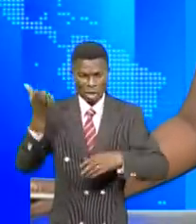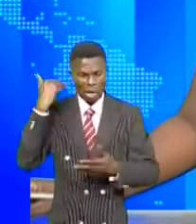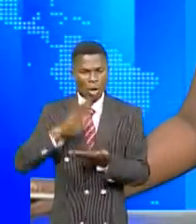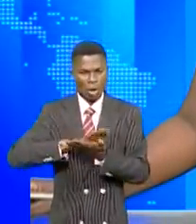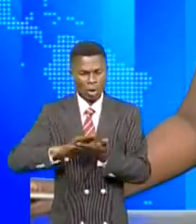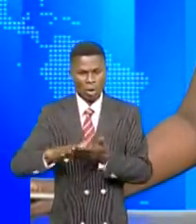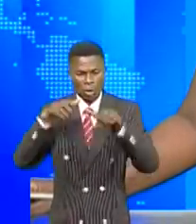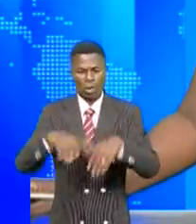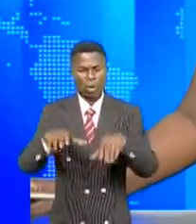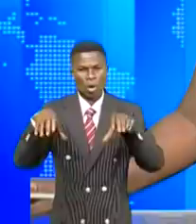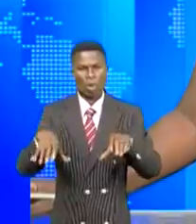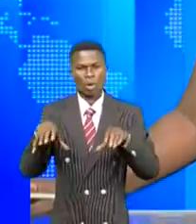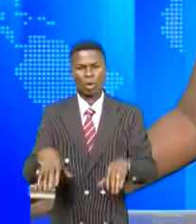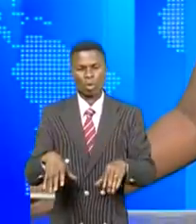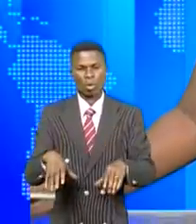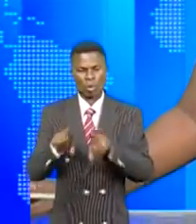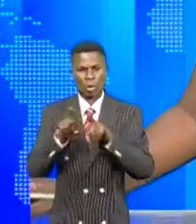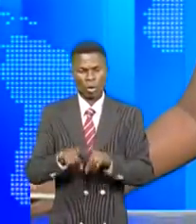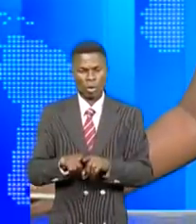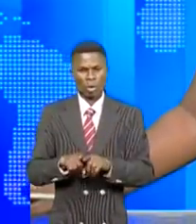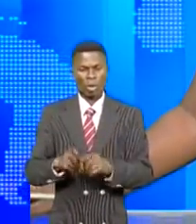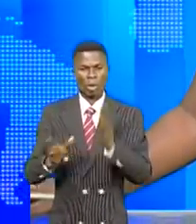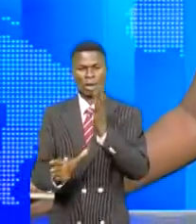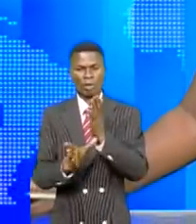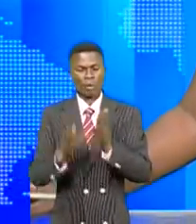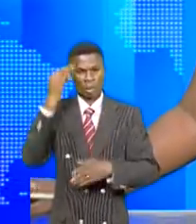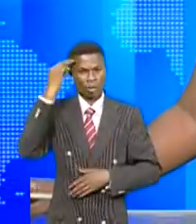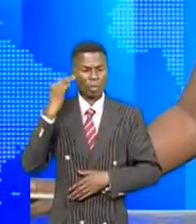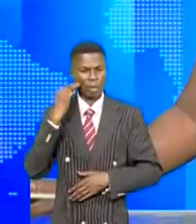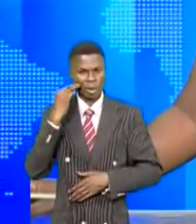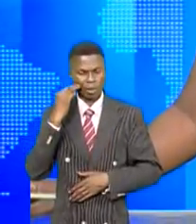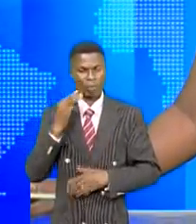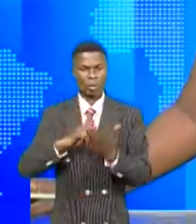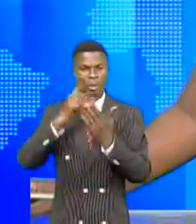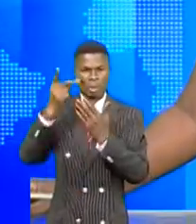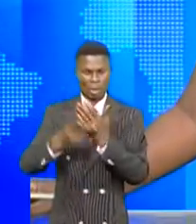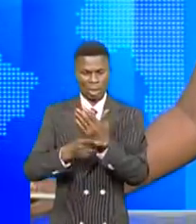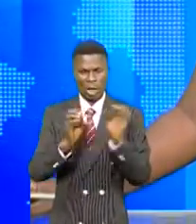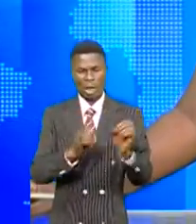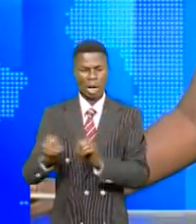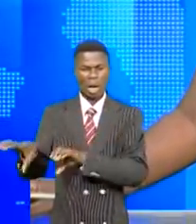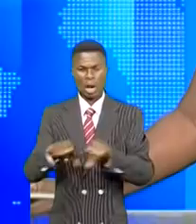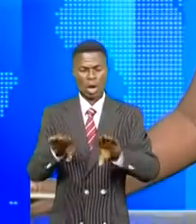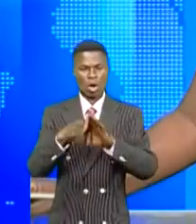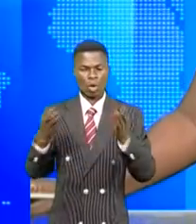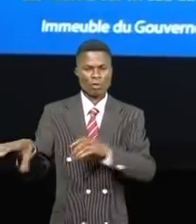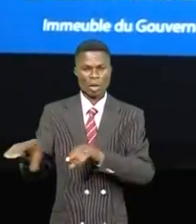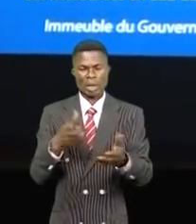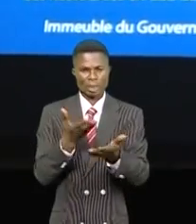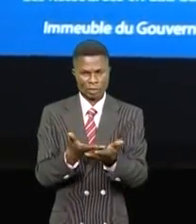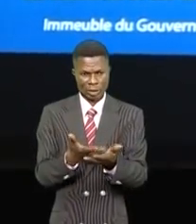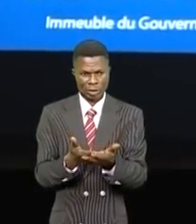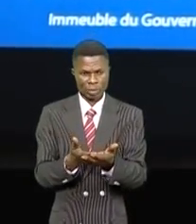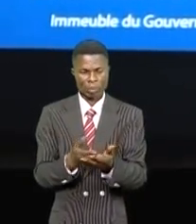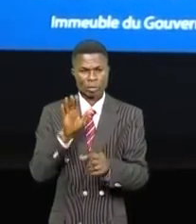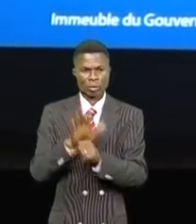du bassin du Congo et la vice-première ministre, ministre du Plan, a présidé la cérémonie d'ouverture.